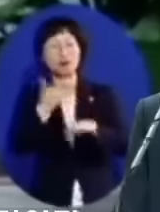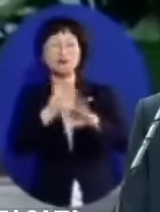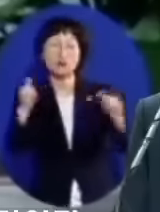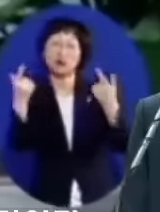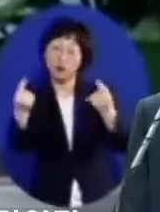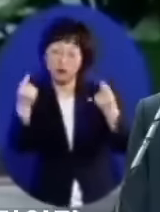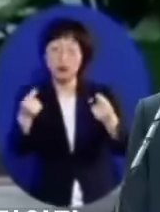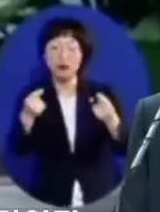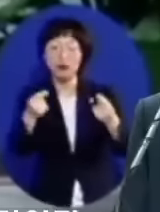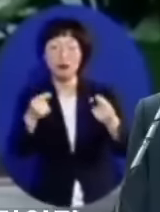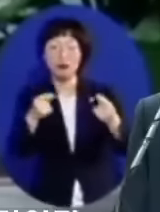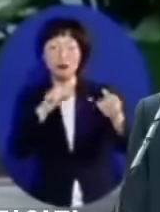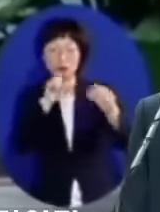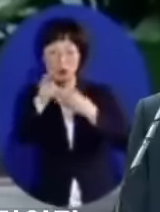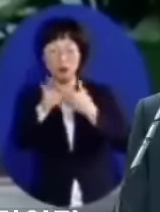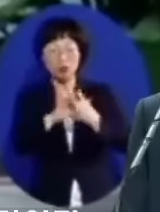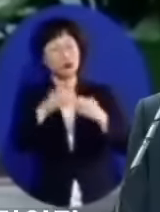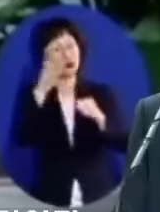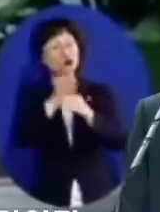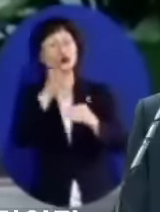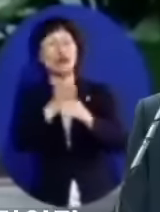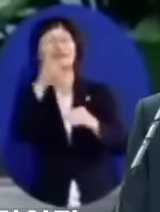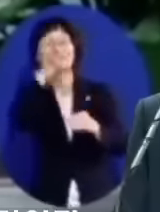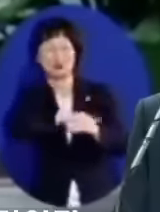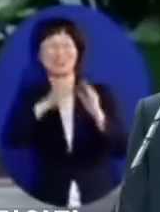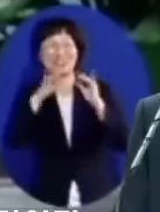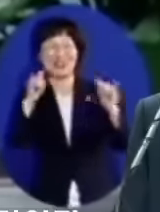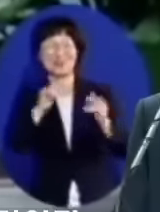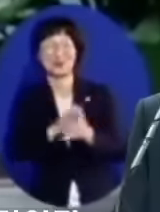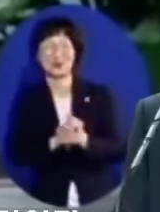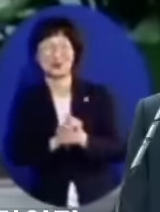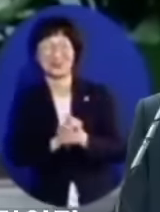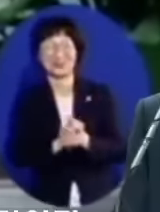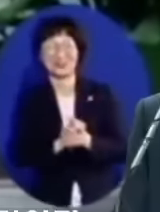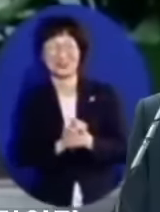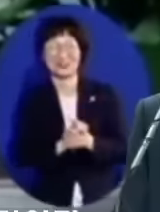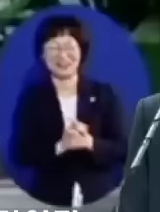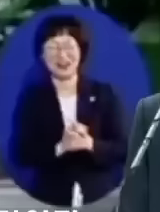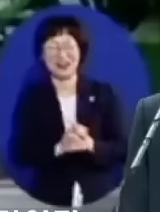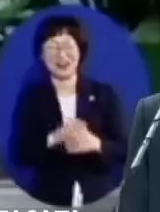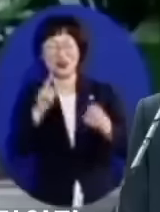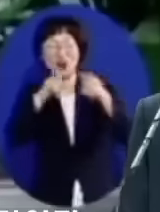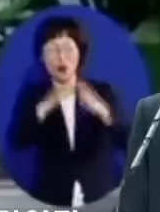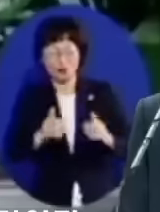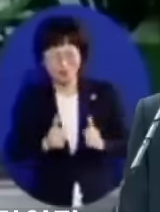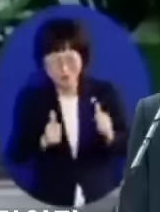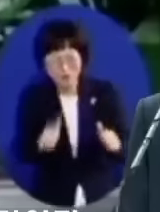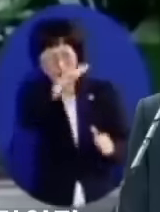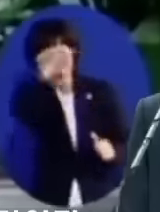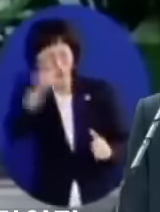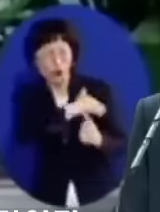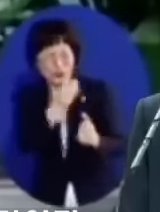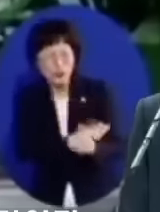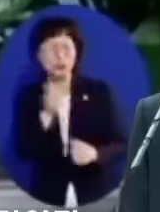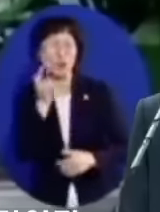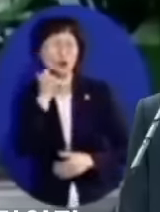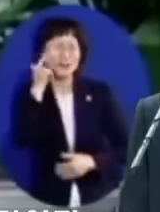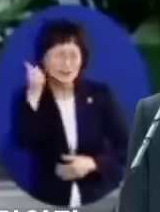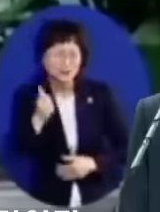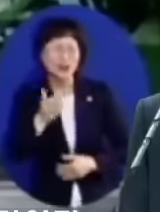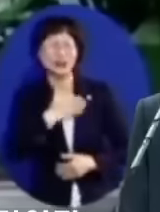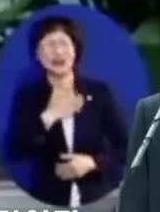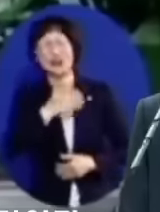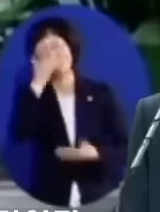그거는 중간쯤 나쁜 사람인 줄 알고. 아, 교회 열심히 나오는 장로님, 권사님, 목사님이 나는